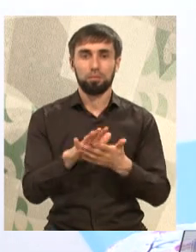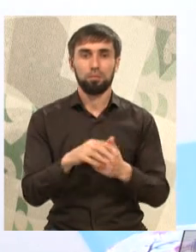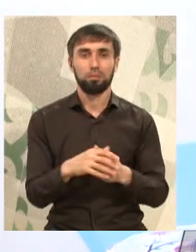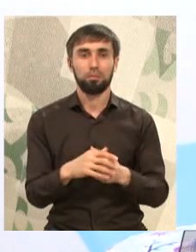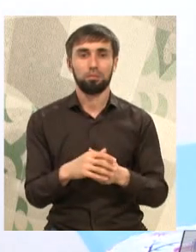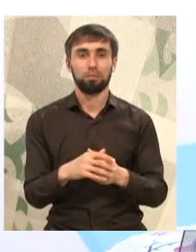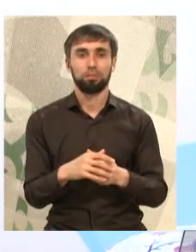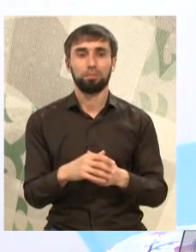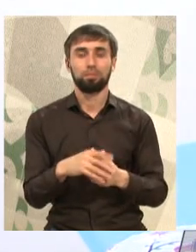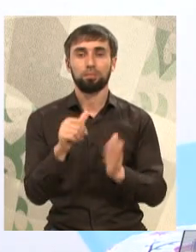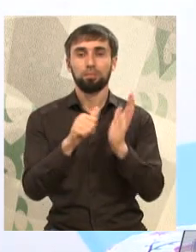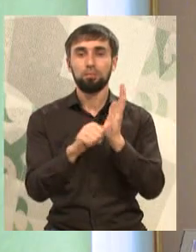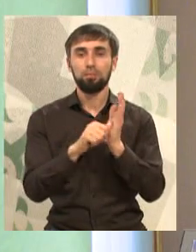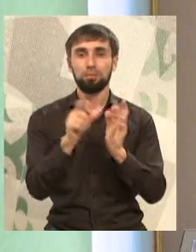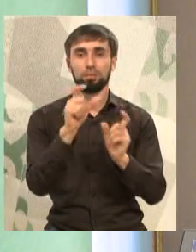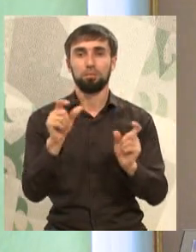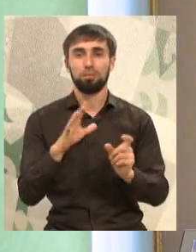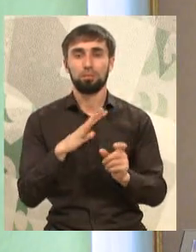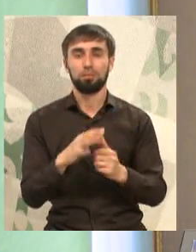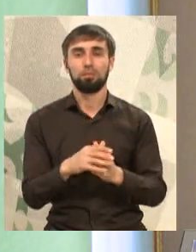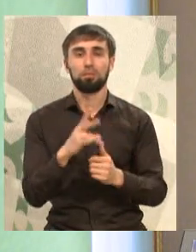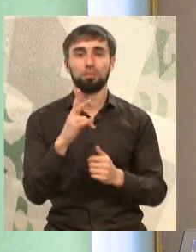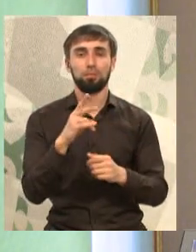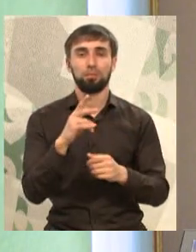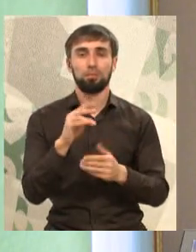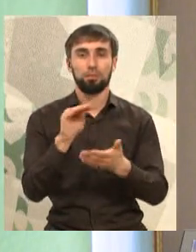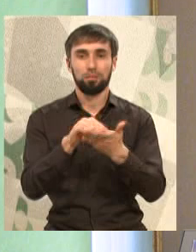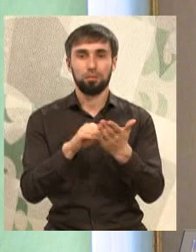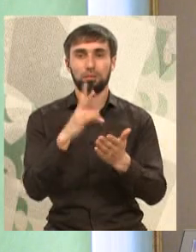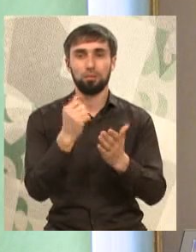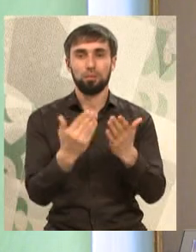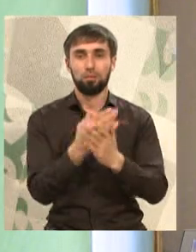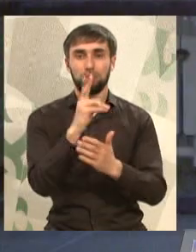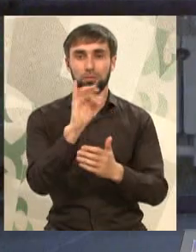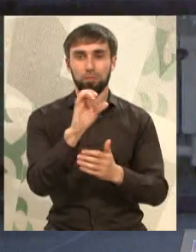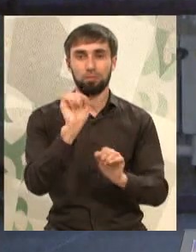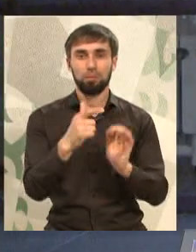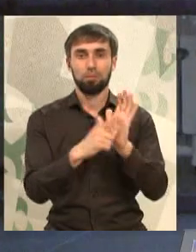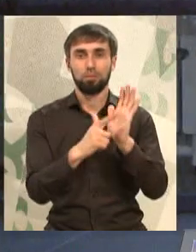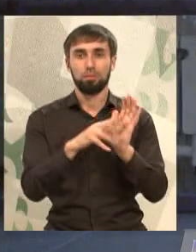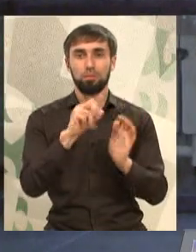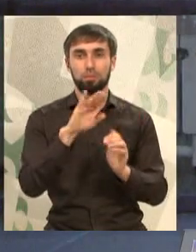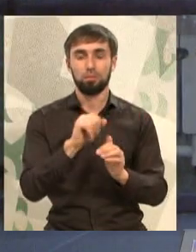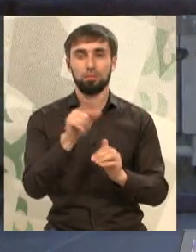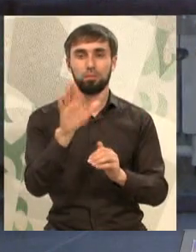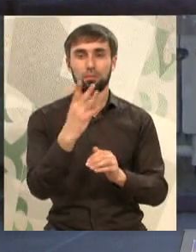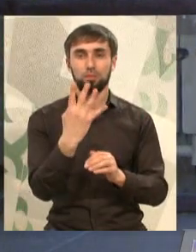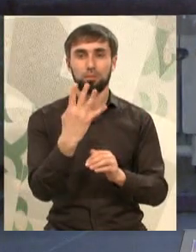прошли 60 человек. Записаться на новый курс можно будет уже 7 марта. Тогда прием будут вести сразу 4